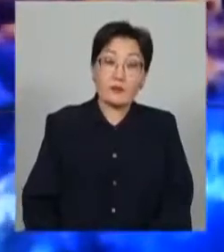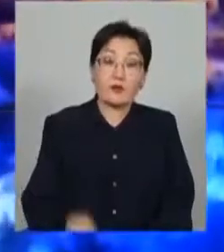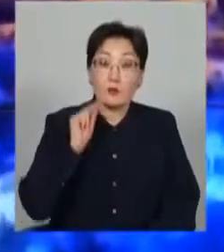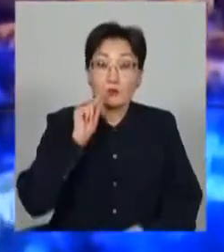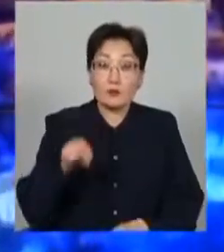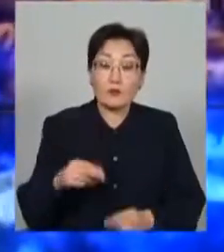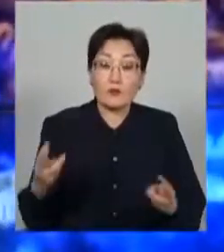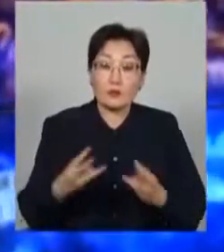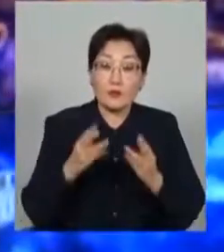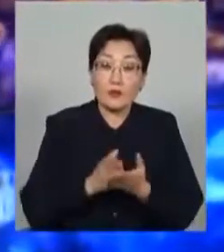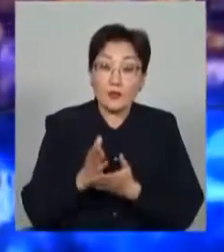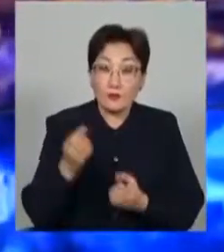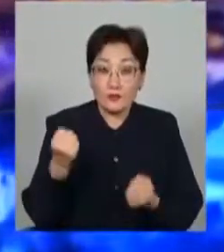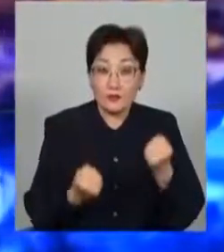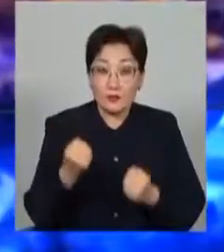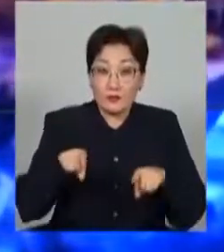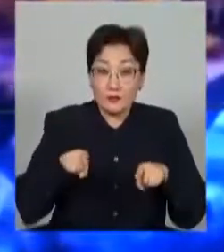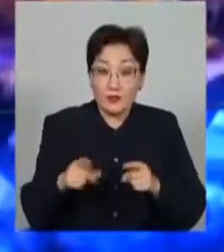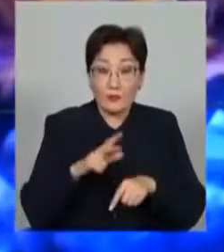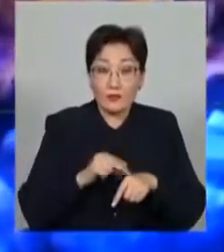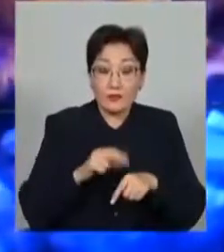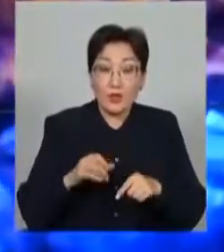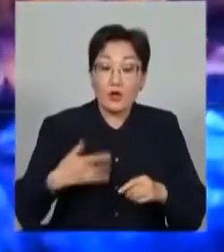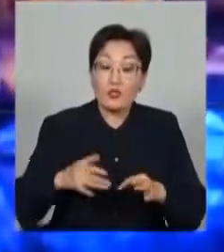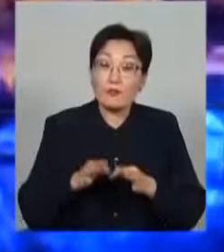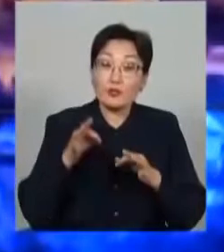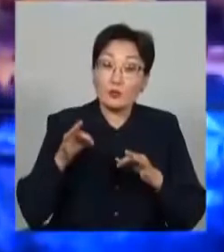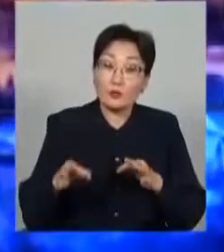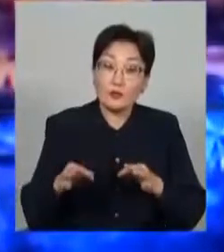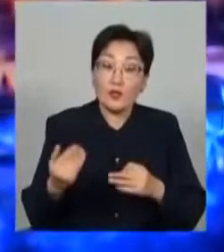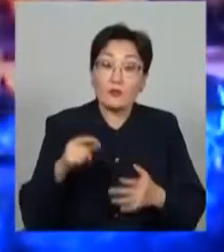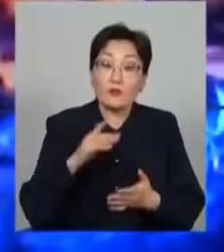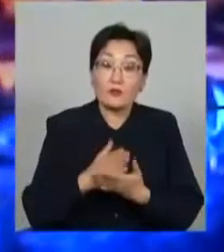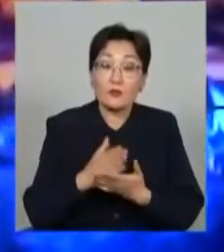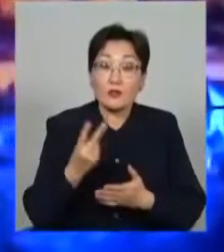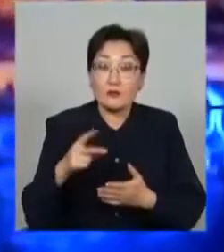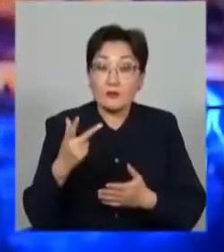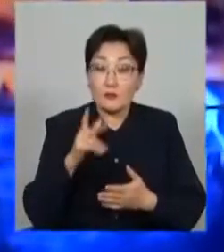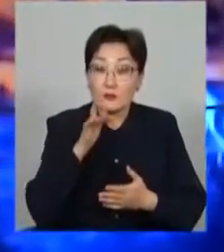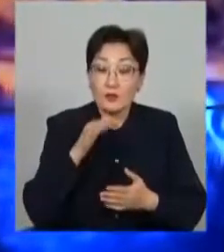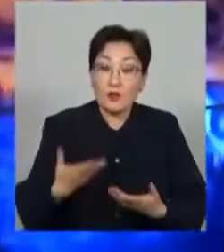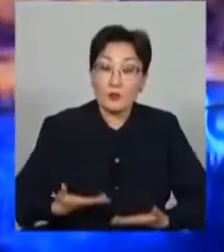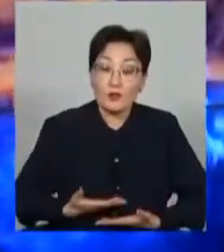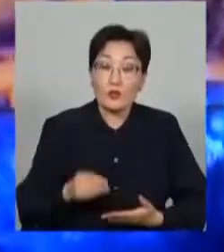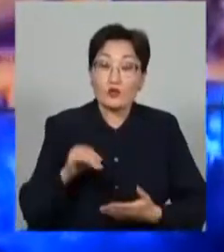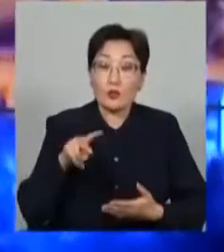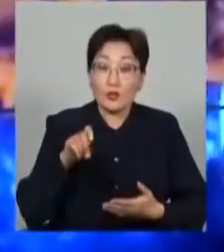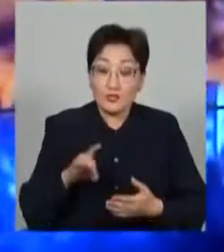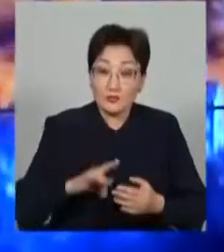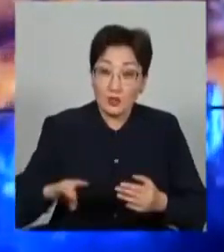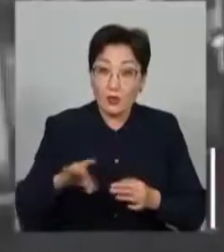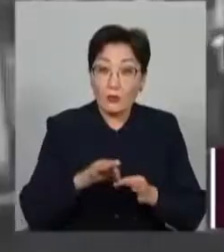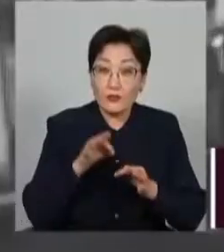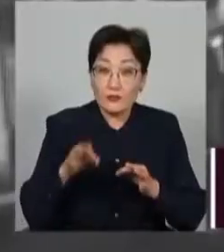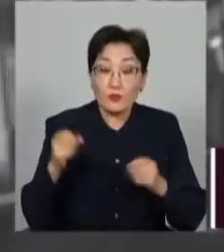Подозреваемого в поджоге служебных автомобилей задержали полицейские Жамбылской области. Им оказался 23-летний житель Жуалынского района